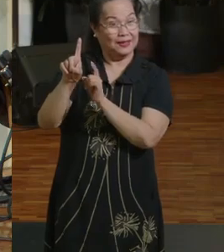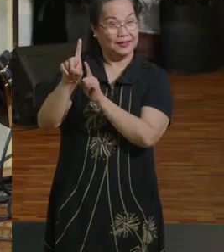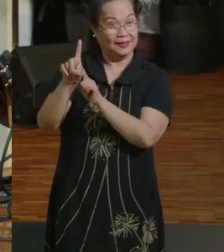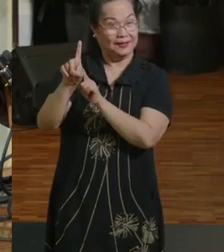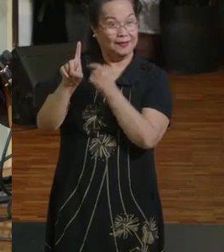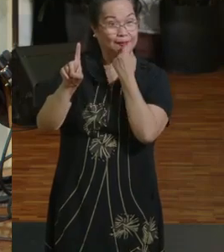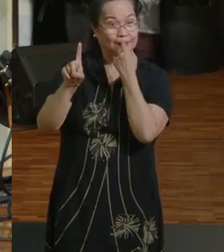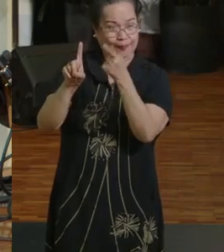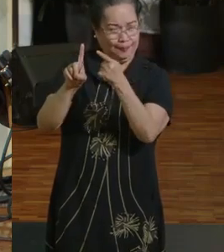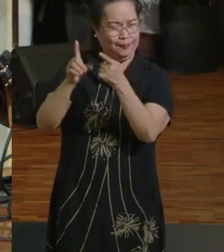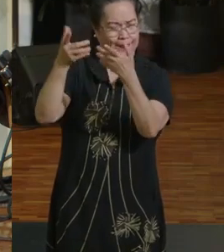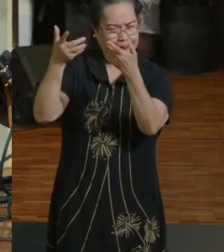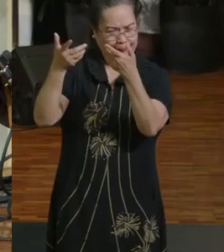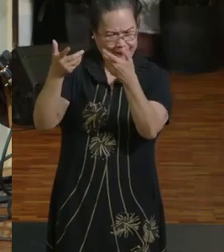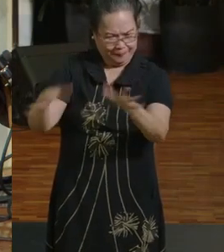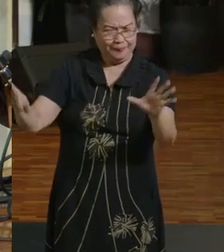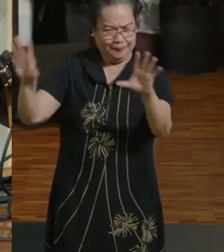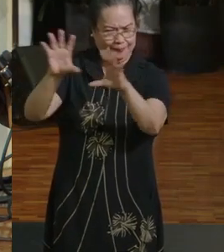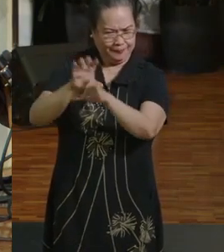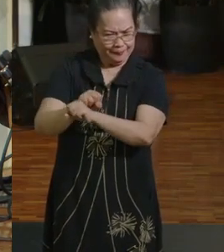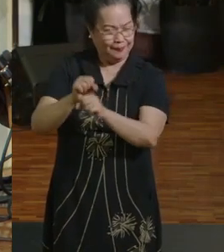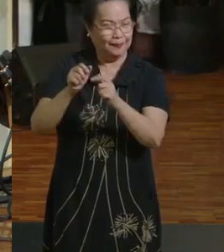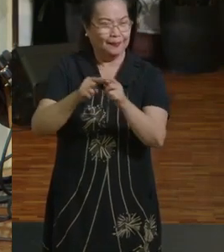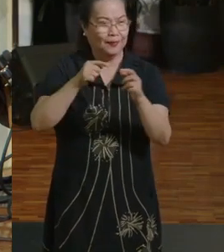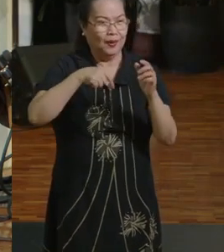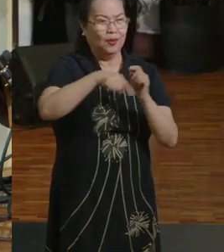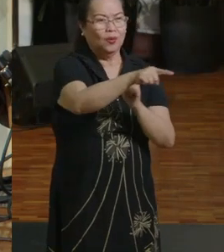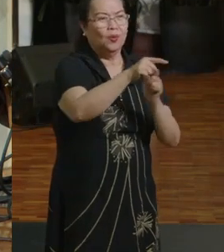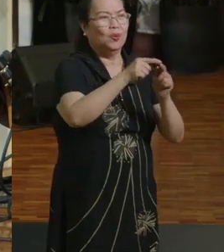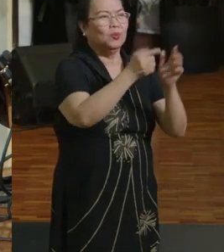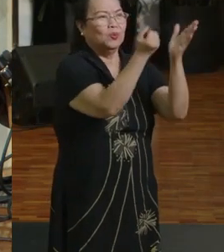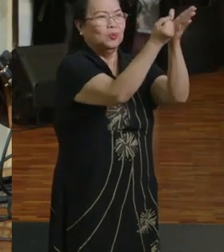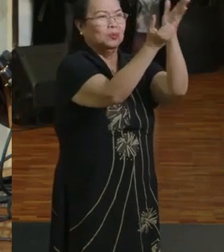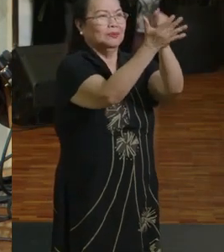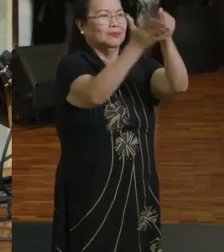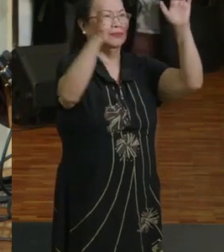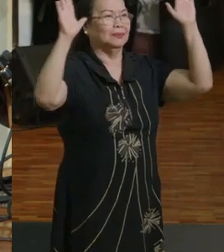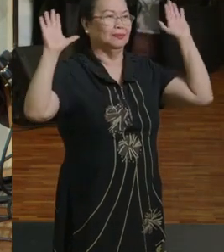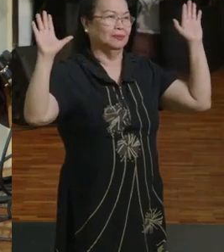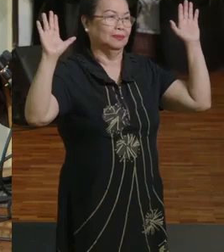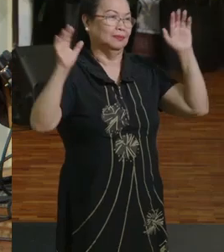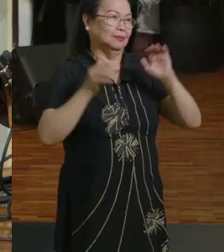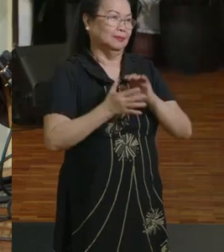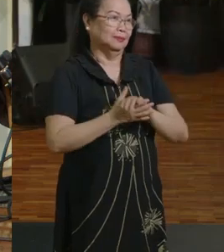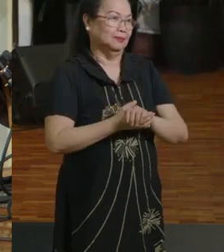At pagkatapos nun, ay yung kanyang pagpunta na sa krus.